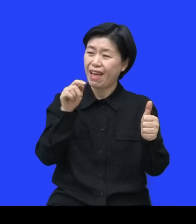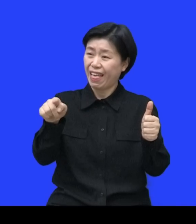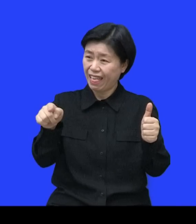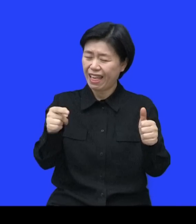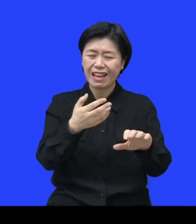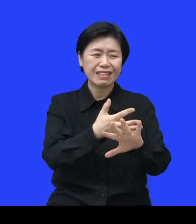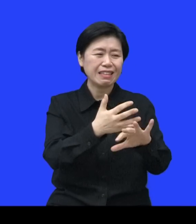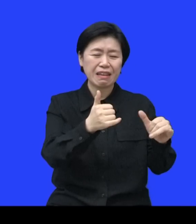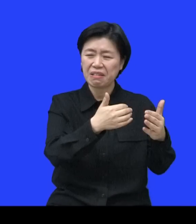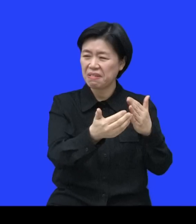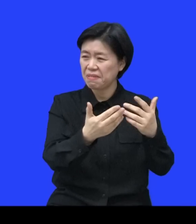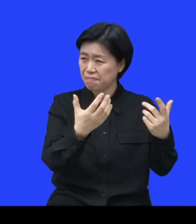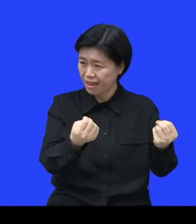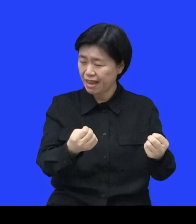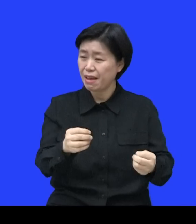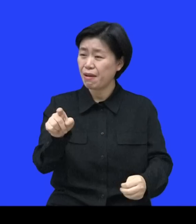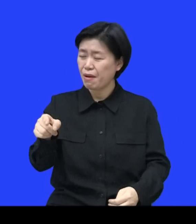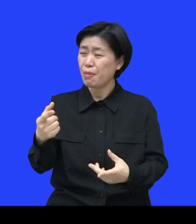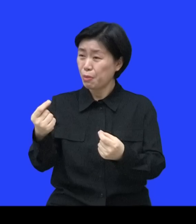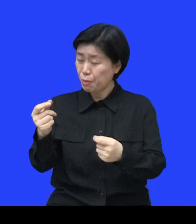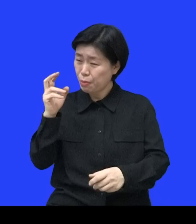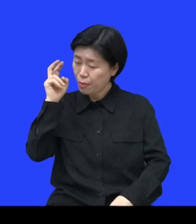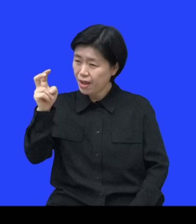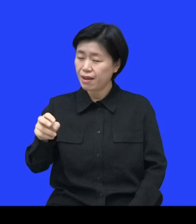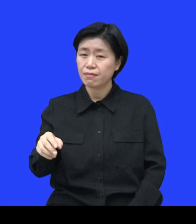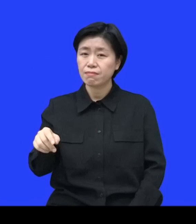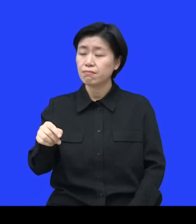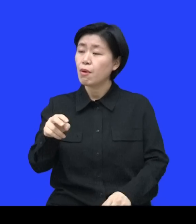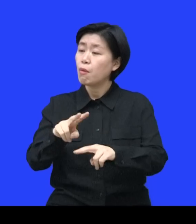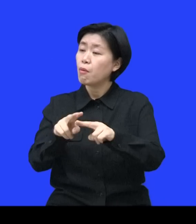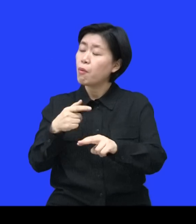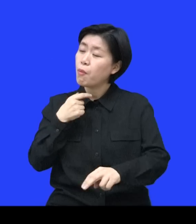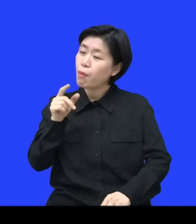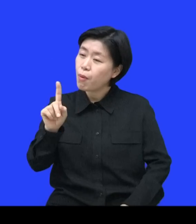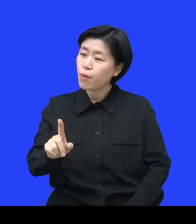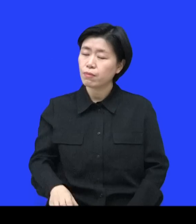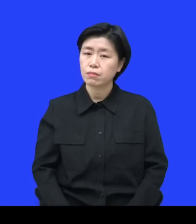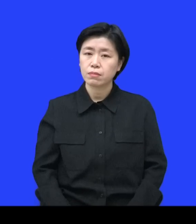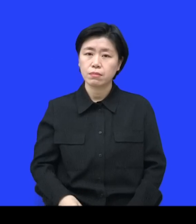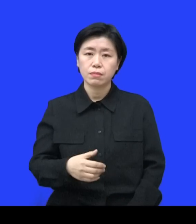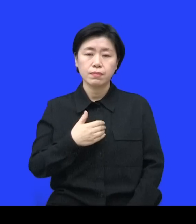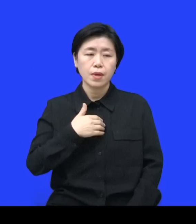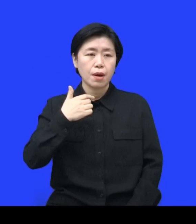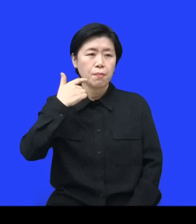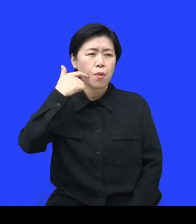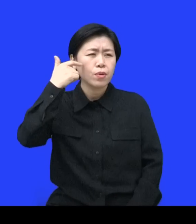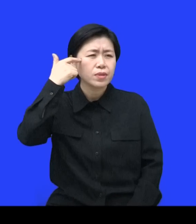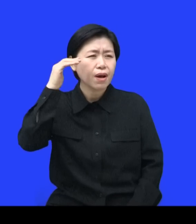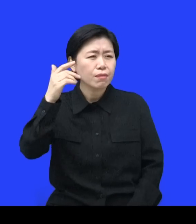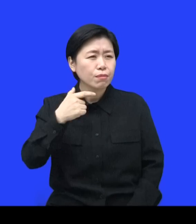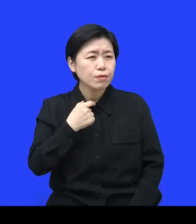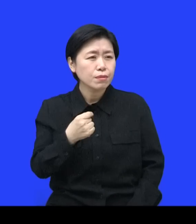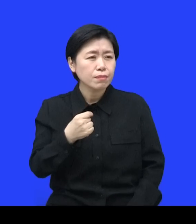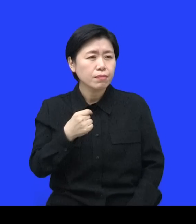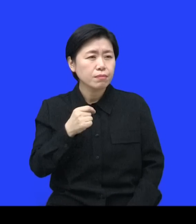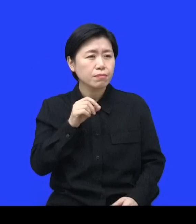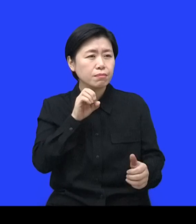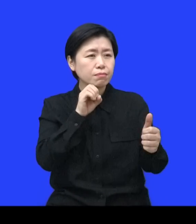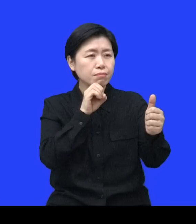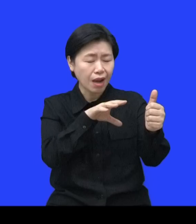너 왜 퇴사하려고 하는데? 딱 그러시는 거예요. 근데 제가 이제 갑자기 목사가 되려고 합니다. 이렇게 말씀을 드린